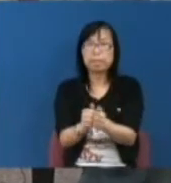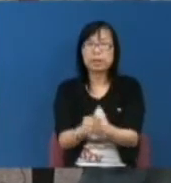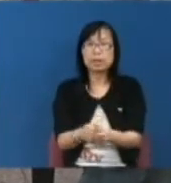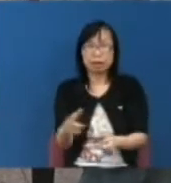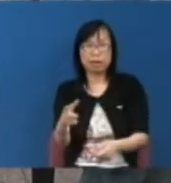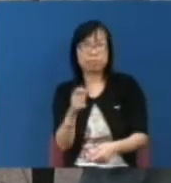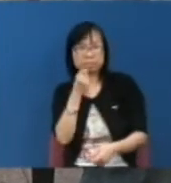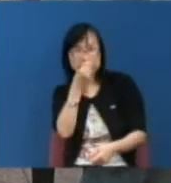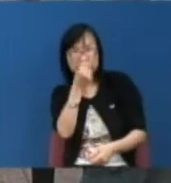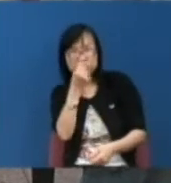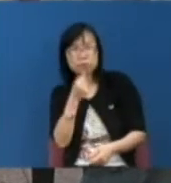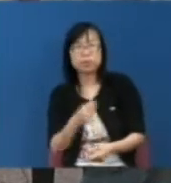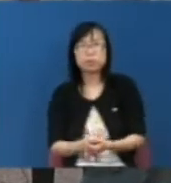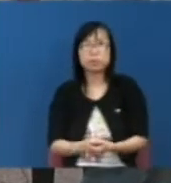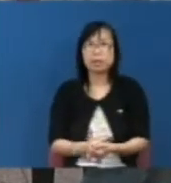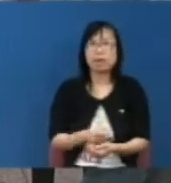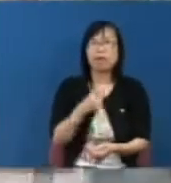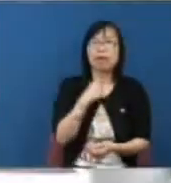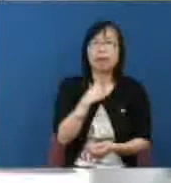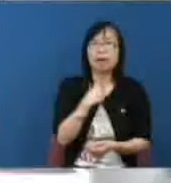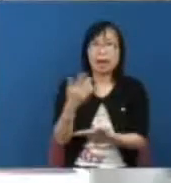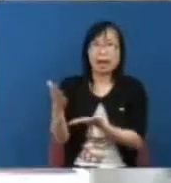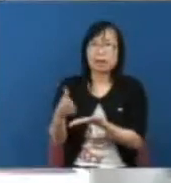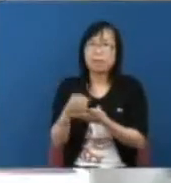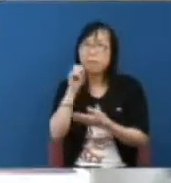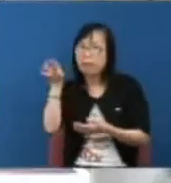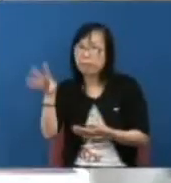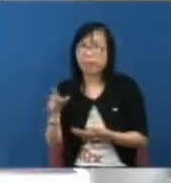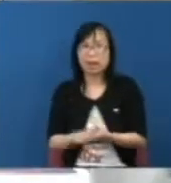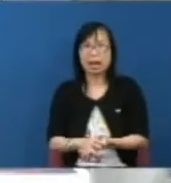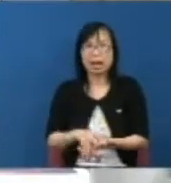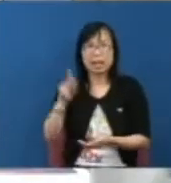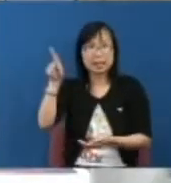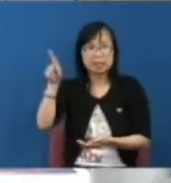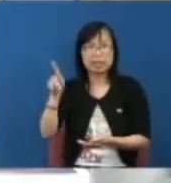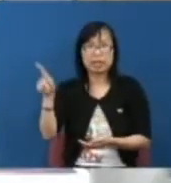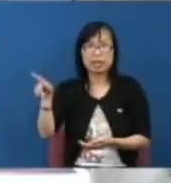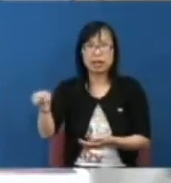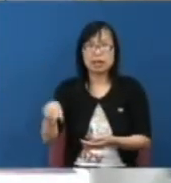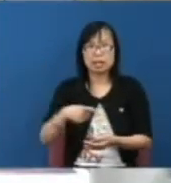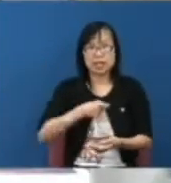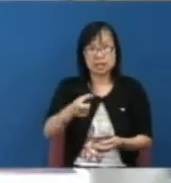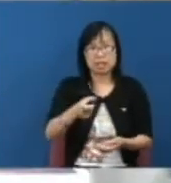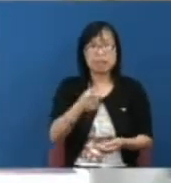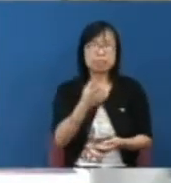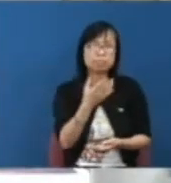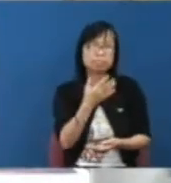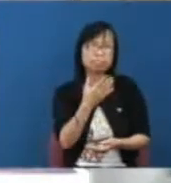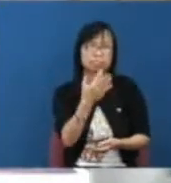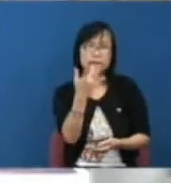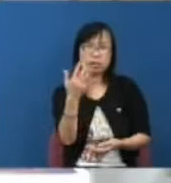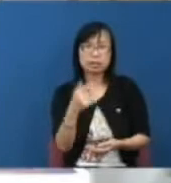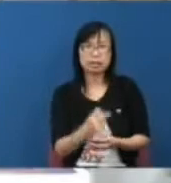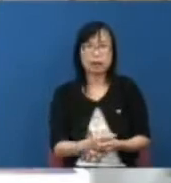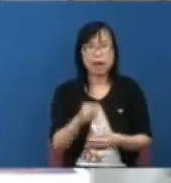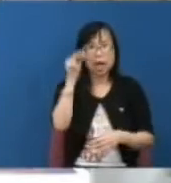喂有興趣的話咧，你要問一下請教阿 Keith 啦。呢啲咁嘅成本大概 即係會係要幾多錢咧？如果講七百尺